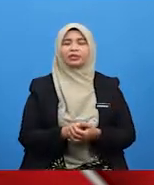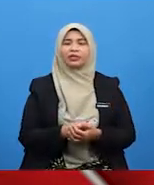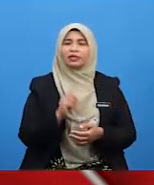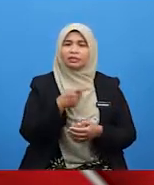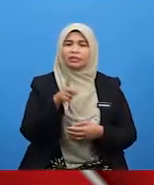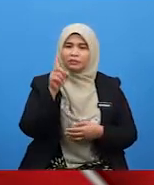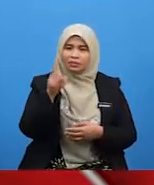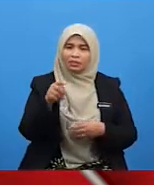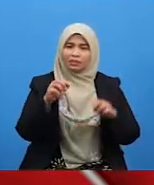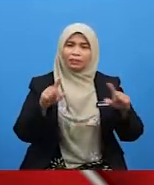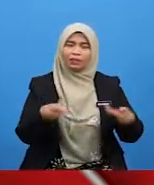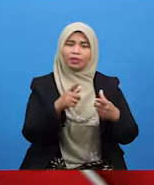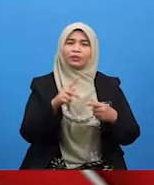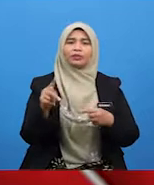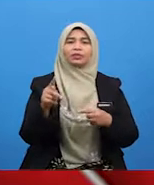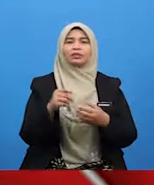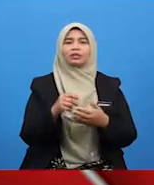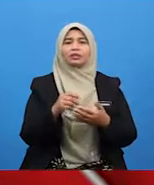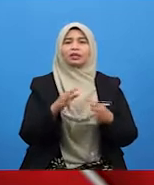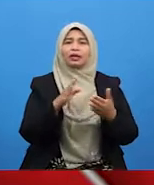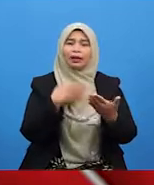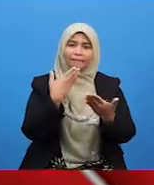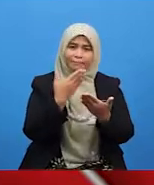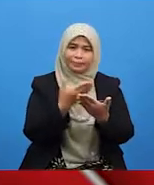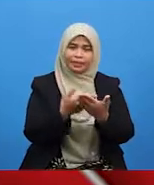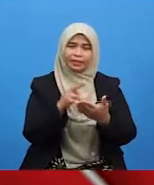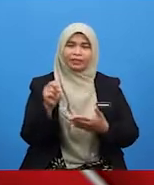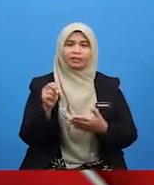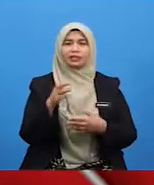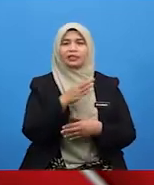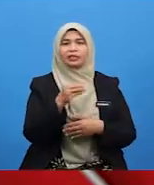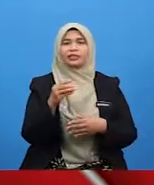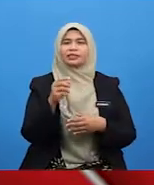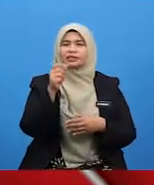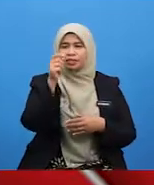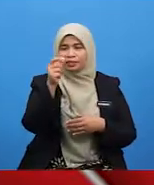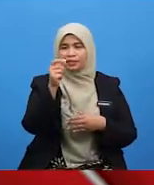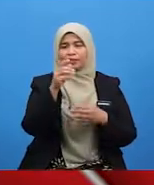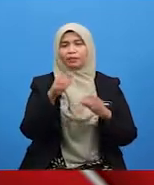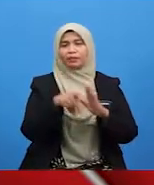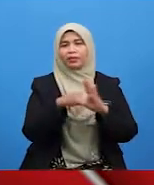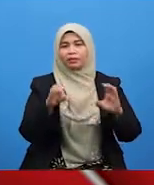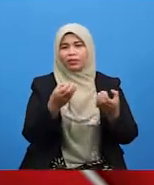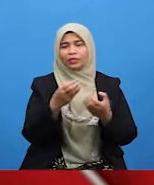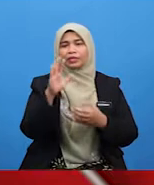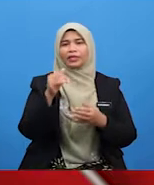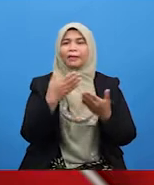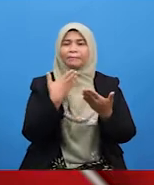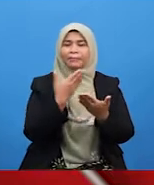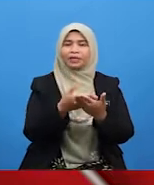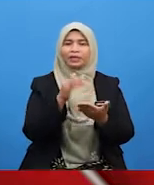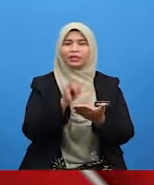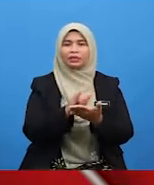kita hendaklah melakukan kebaikan, dan sekecil-kecil perbuatan yang baik